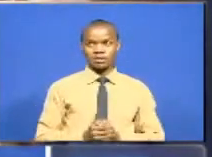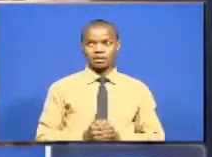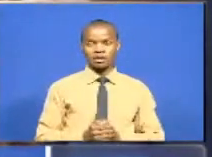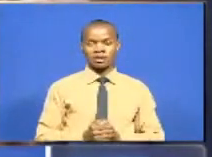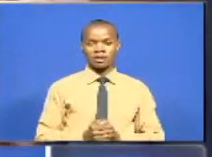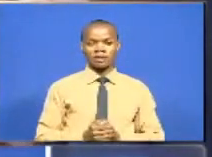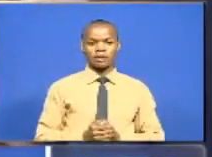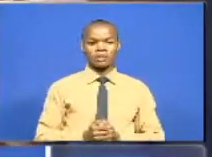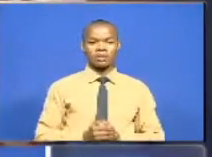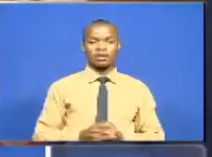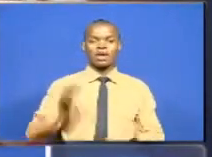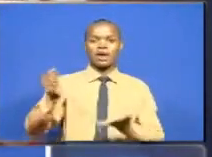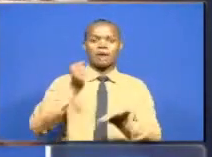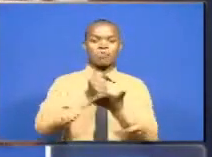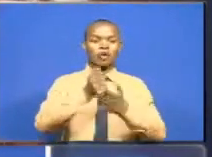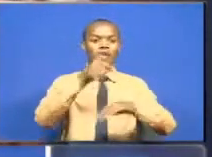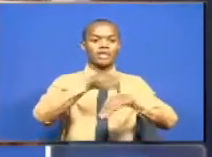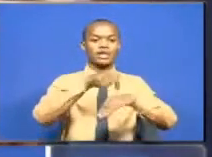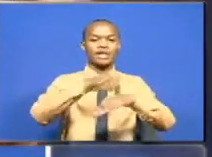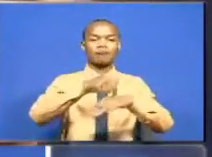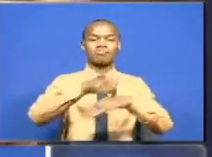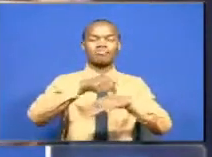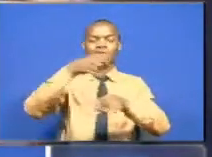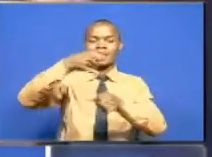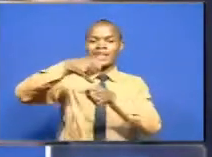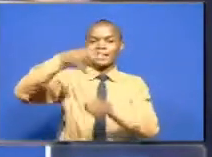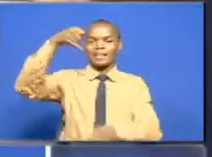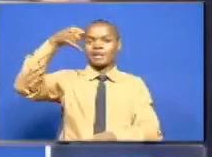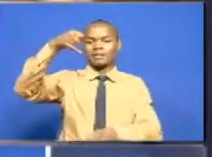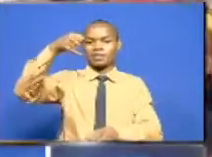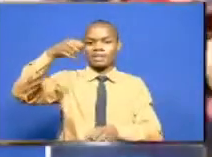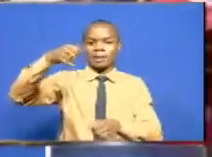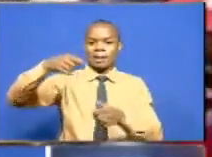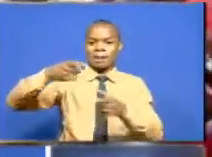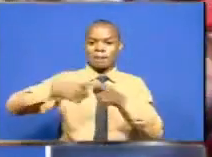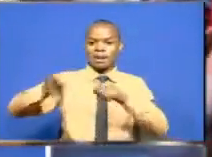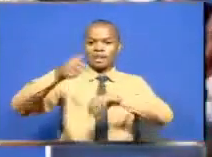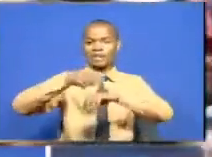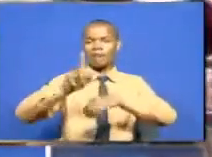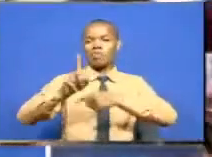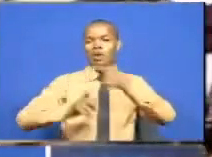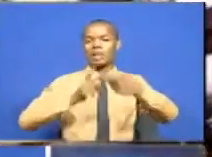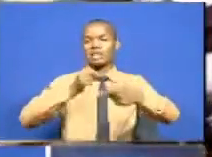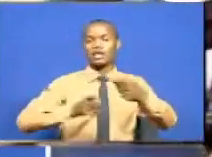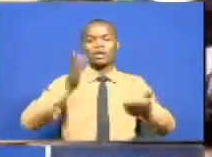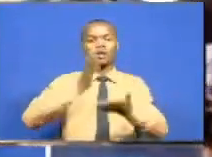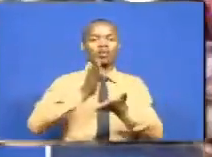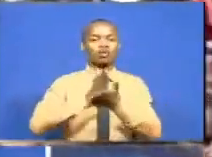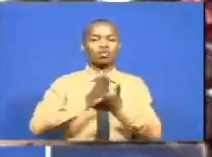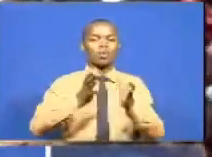Anaingia kama ni membamba kama sendani. Bali mwaka moja amefura kama kupe.